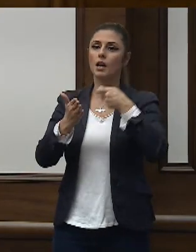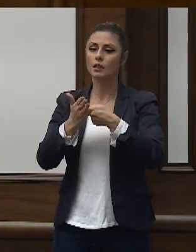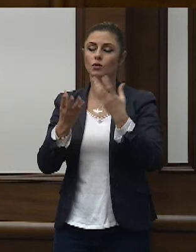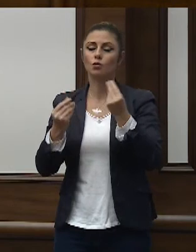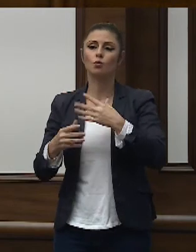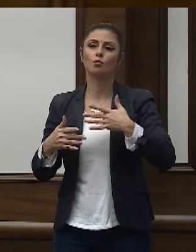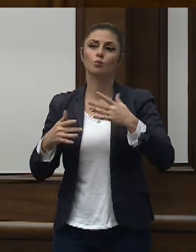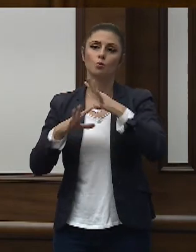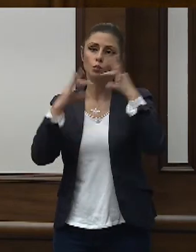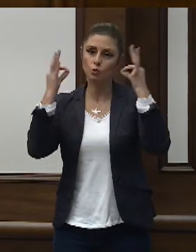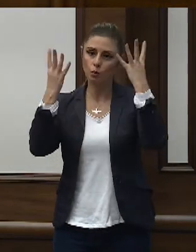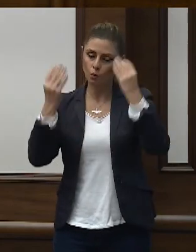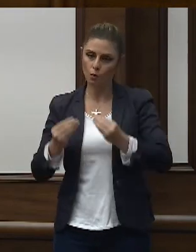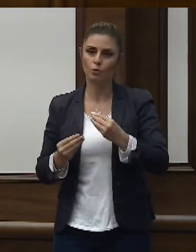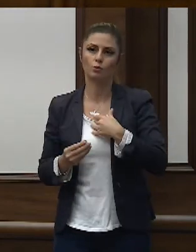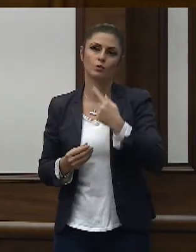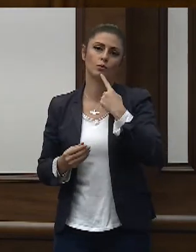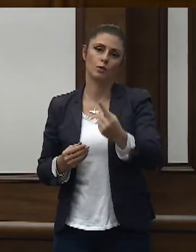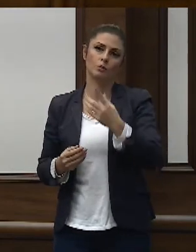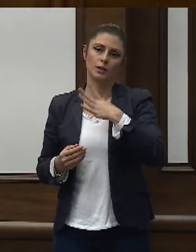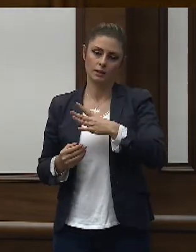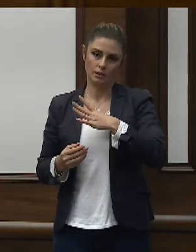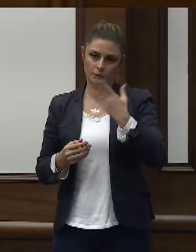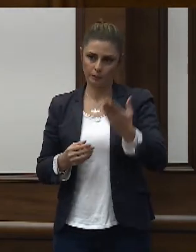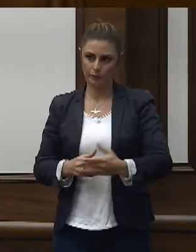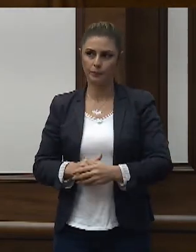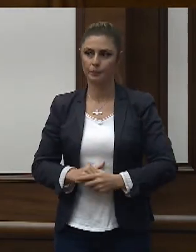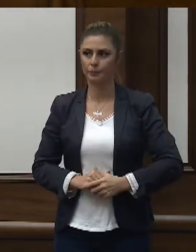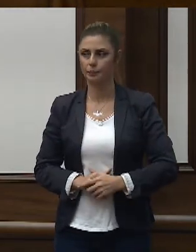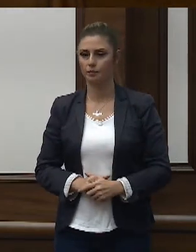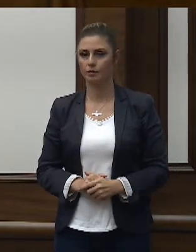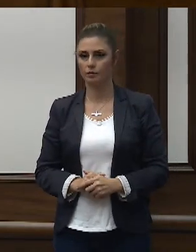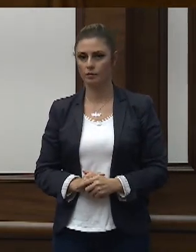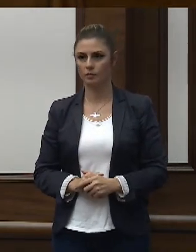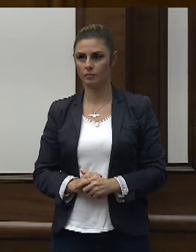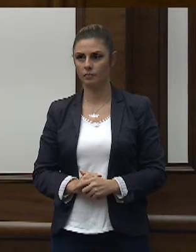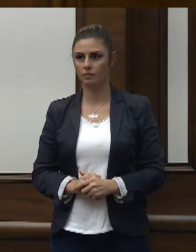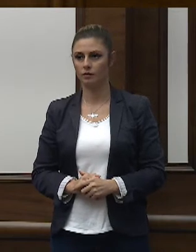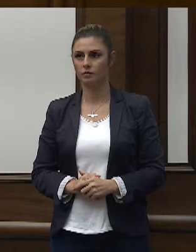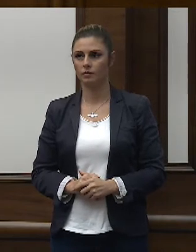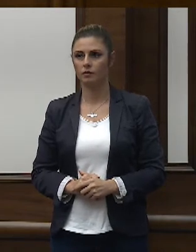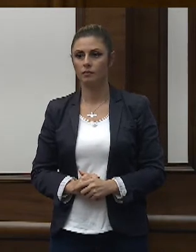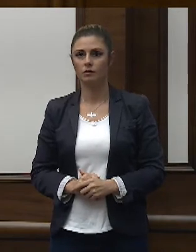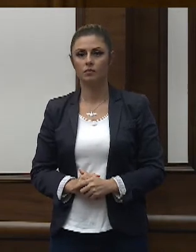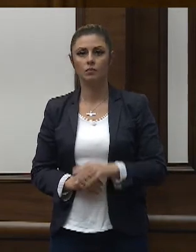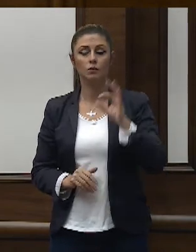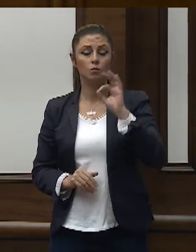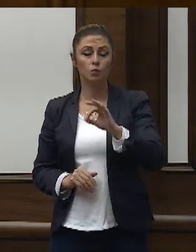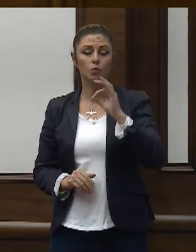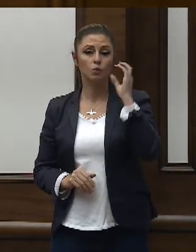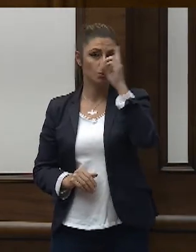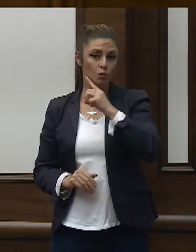son derece mutlu oldum. Bunu ifade etmeyi bir kez daha görev sayıyorum. Bu nedenle bu